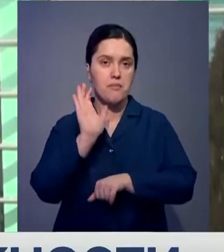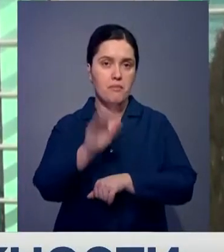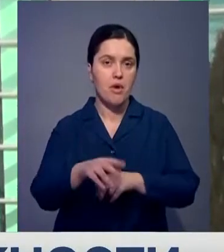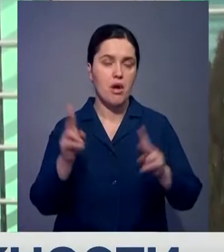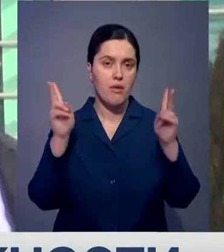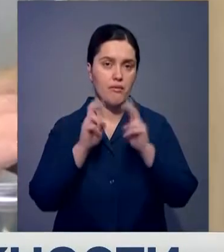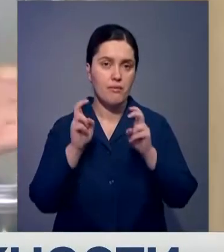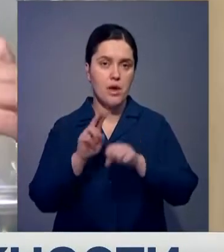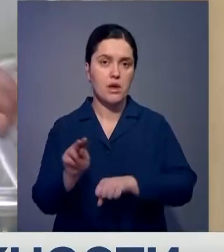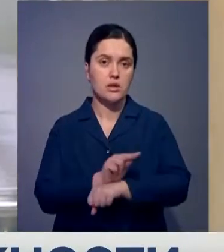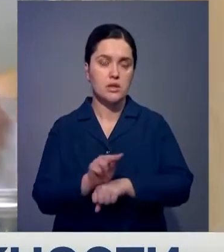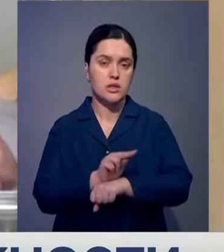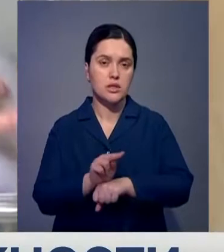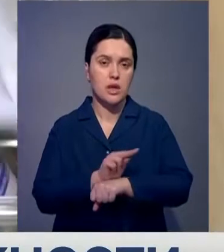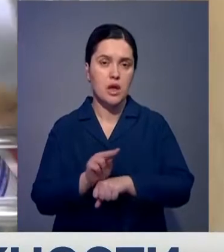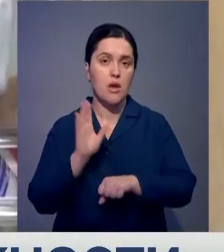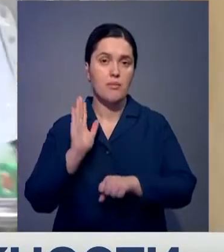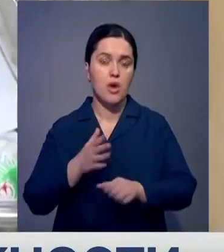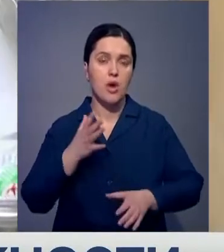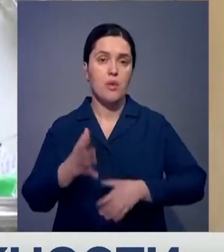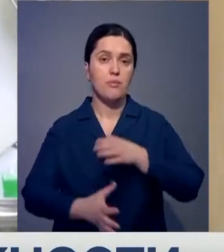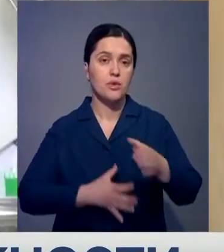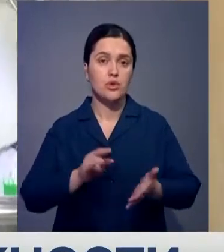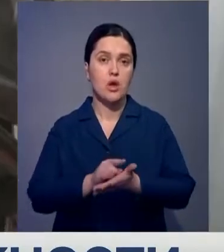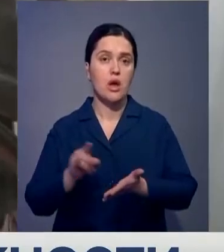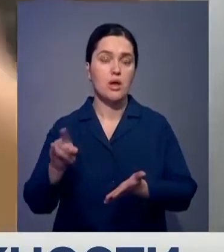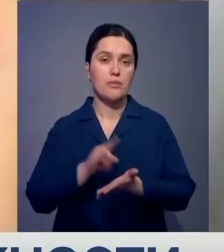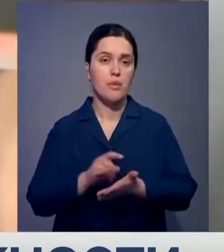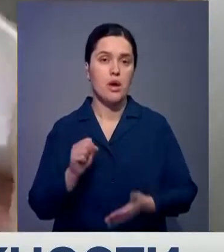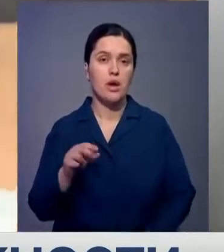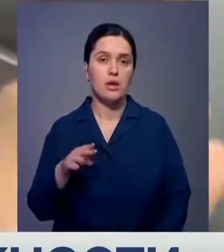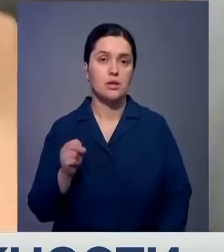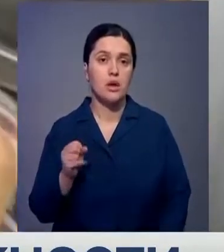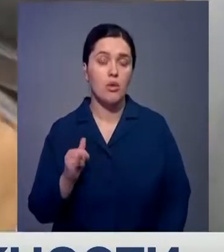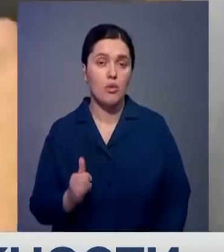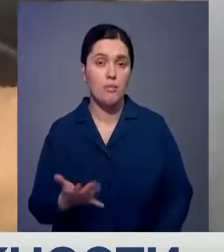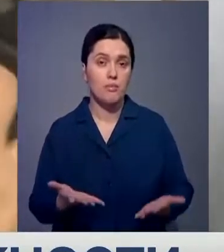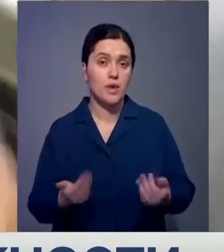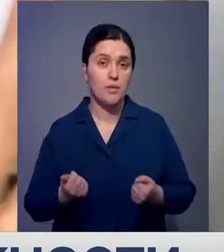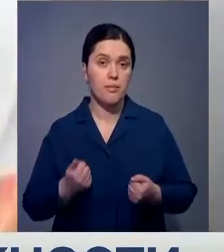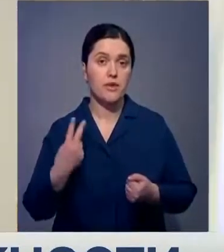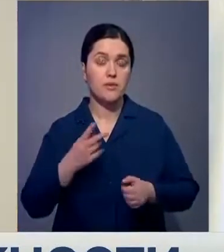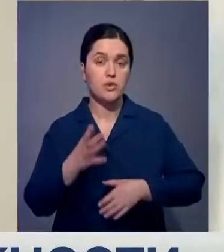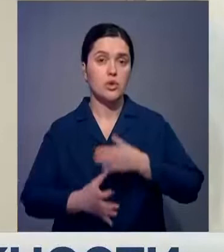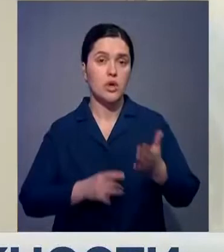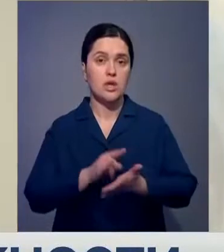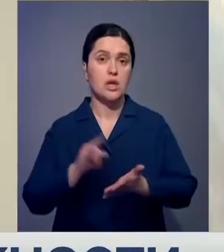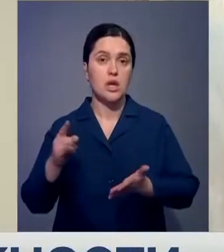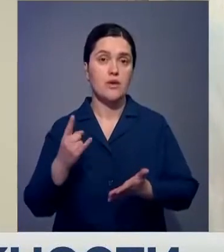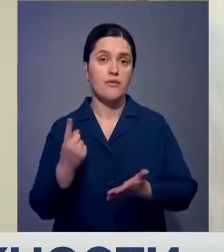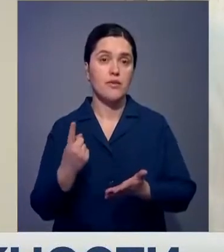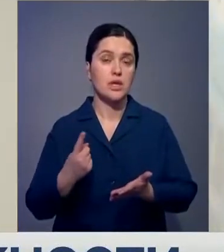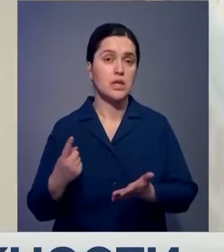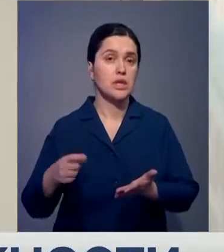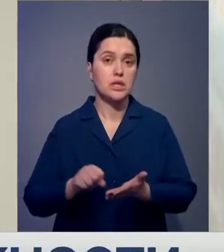отправят в sunblock до выявления причин недомогания международный аэропорт актау принимает около 20 международных рейсов в